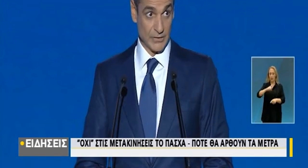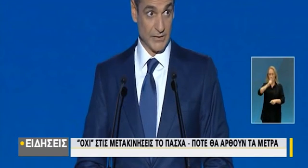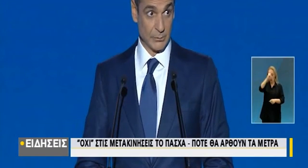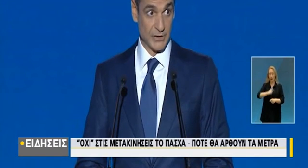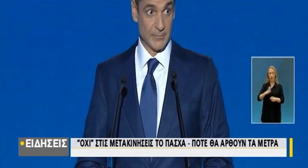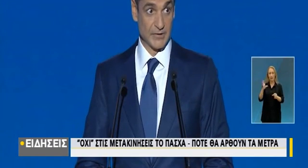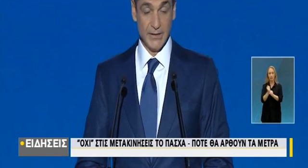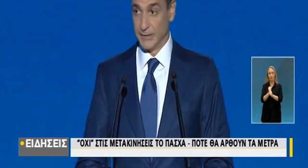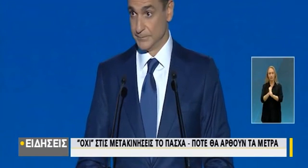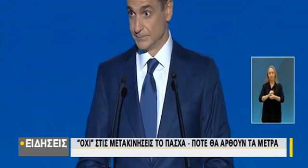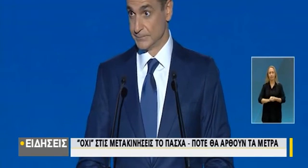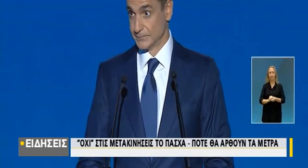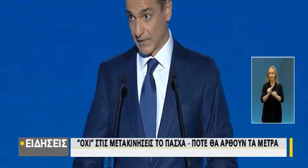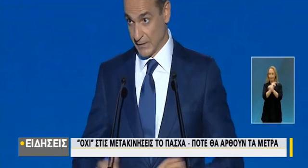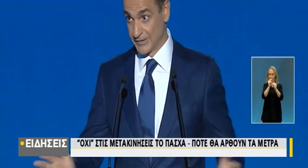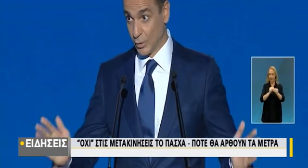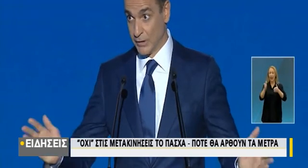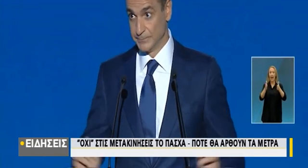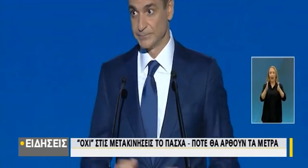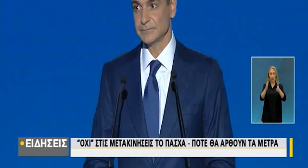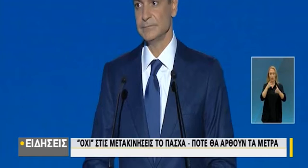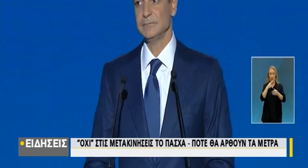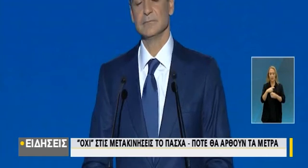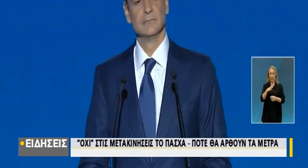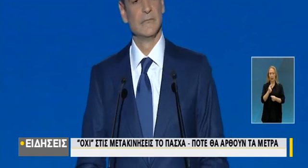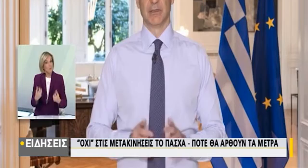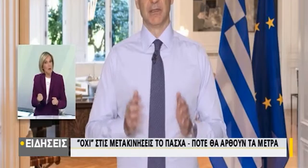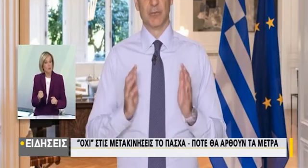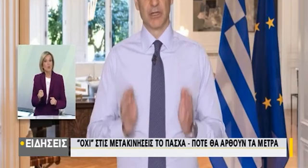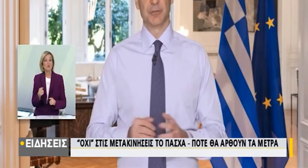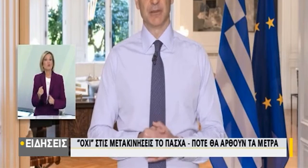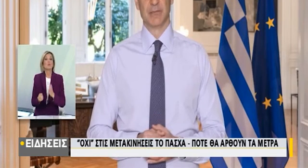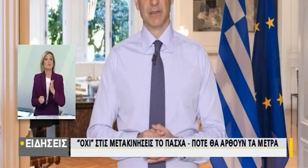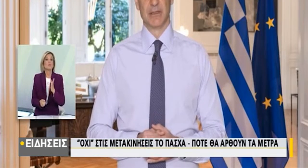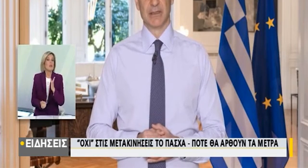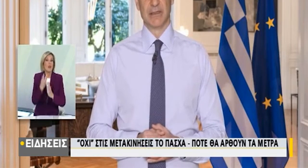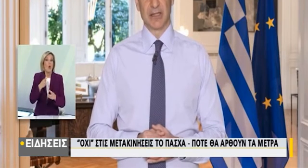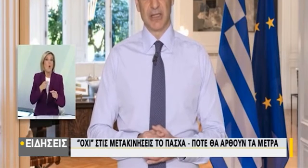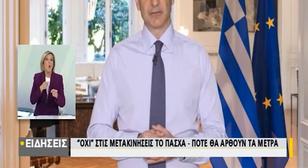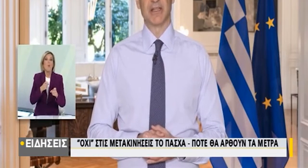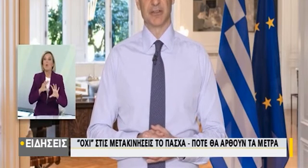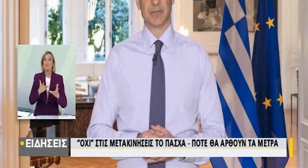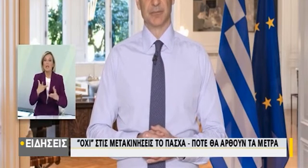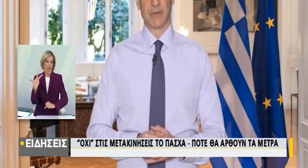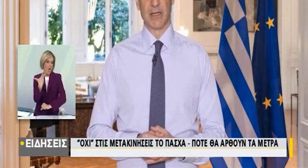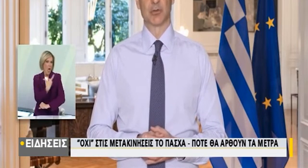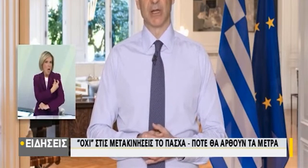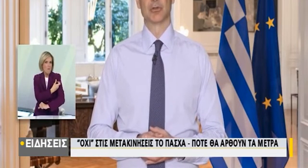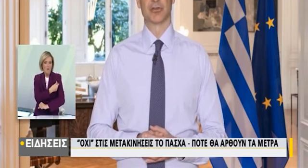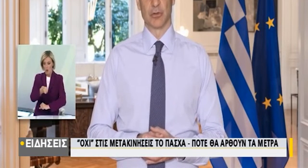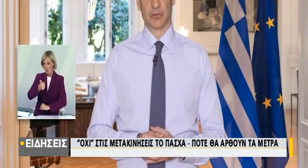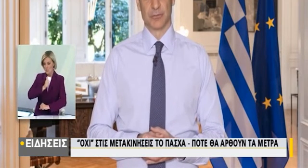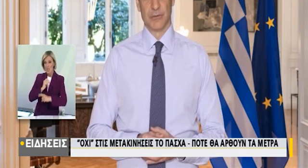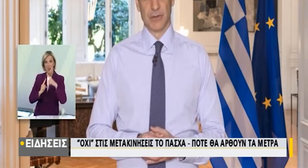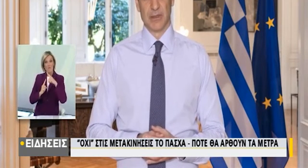όλους τους πολίτες άνω των 30 ετών από την Μεγάλη Εβδομάδα. Οι εμβολιασμοί, τα self-test, αλλά και ο